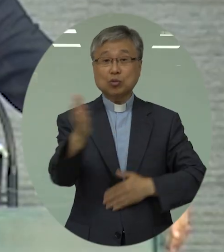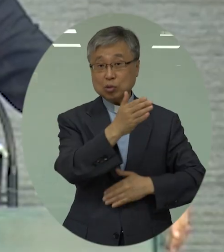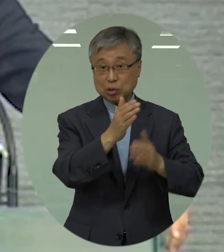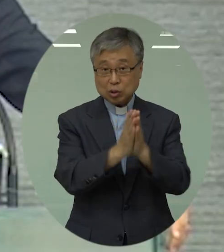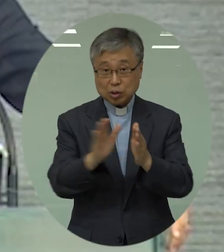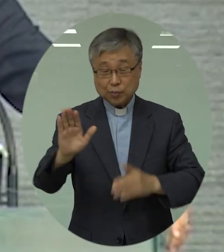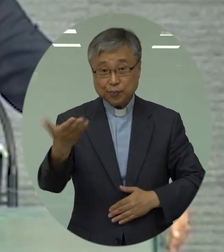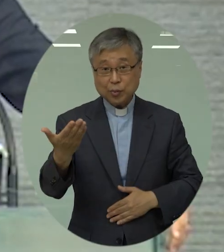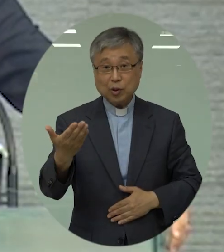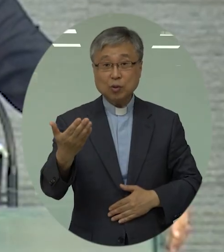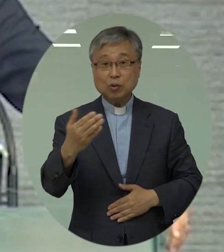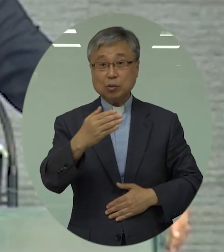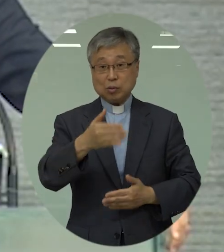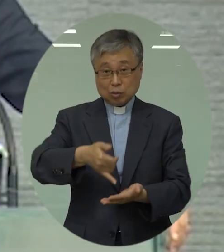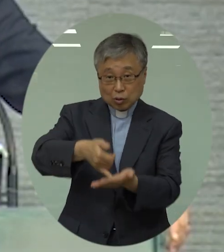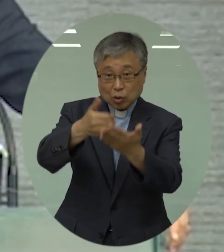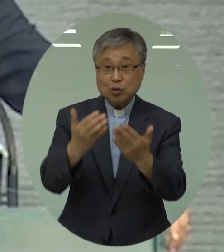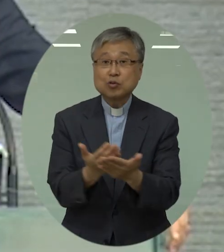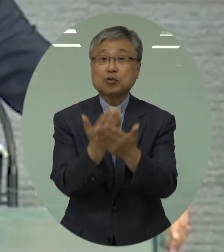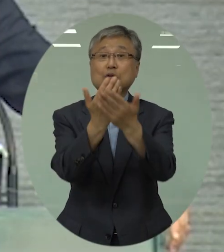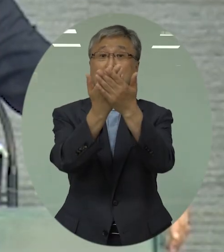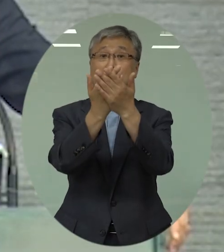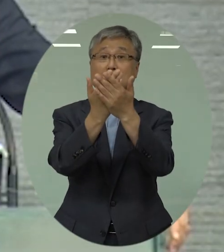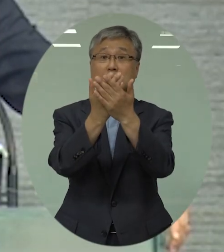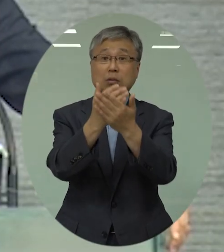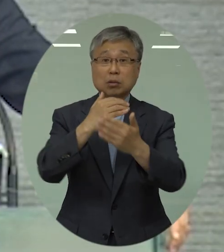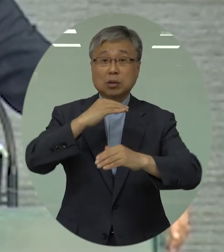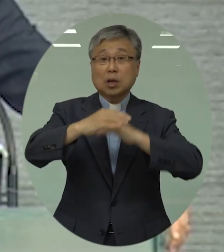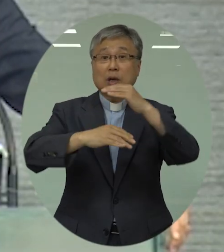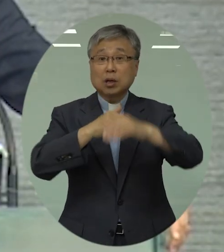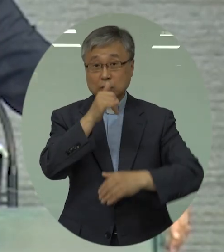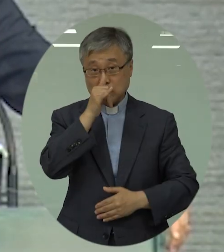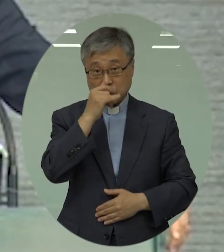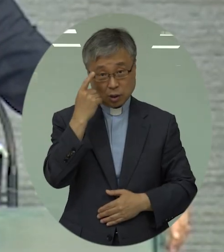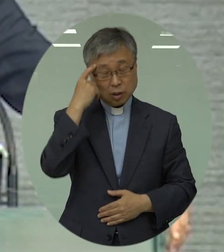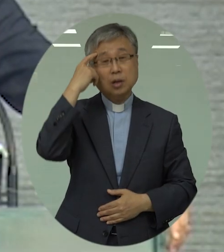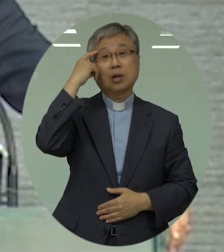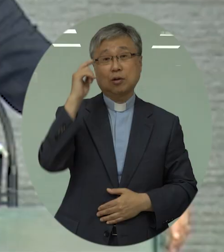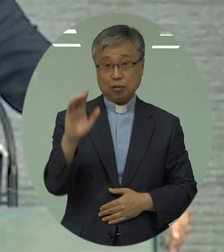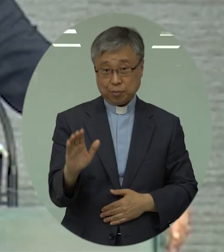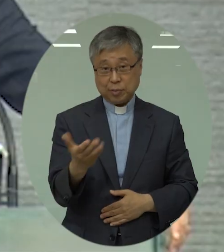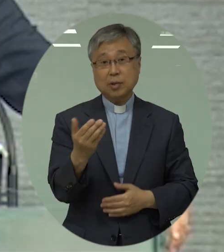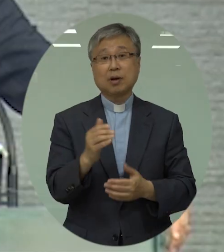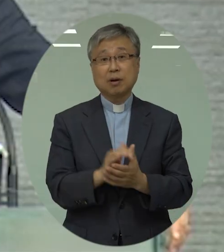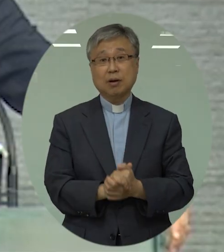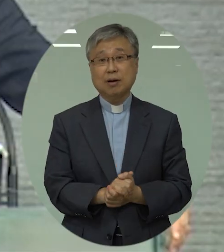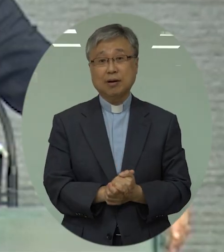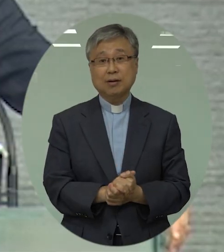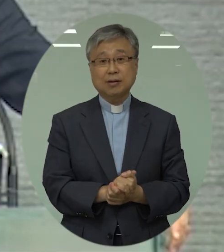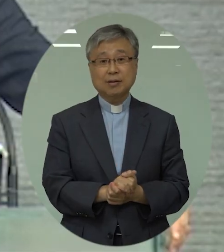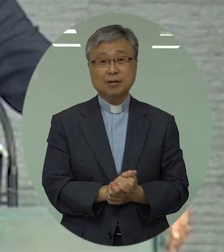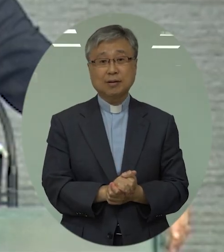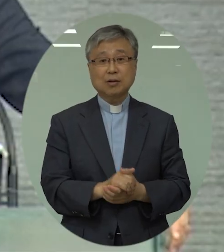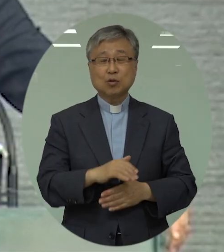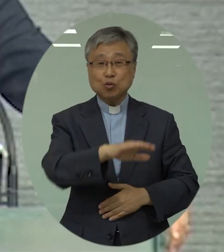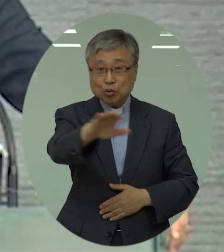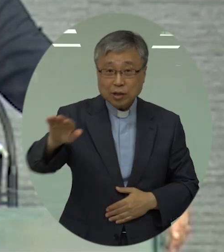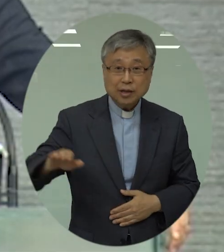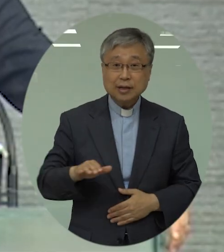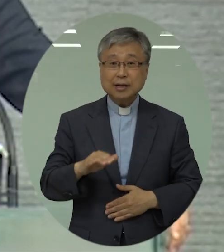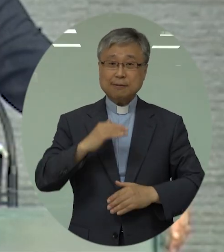거기서. 우리는 이 성숙에도 단계가 있다는 것을 잊어버리면 안 돼요. 네. 그래서 우리가